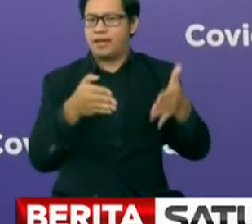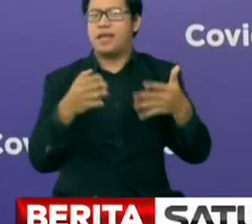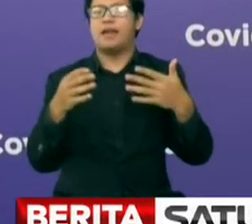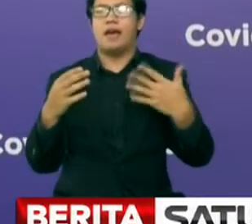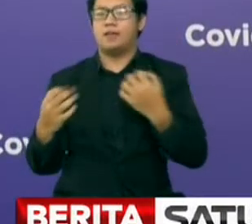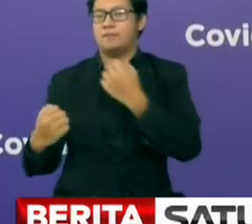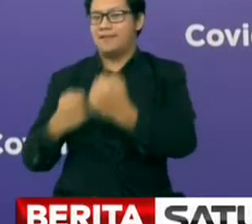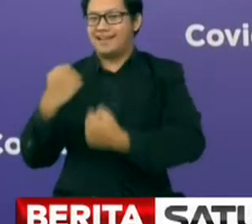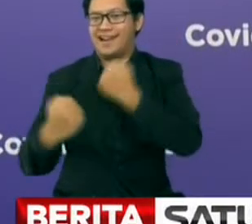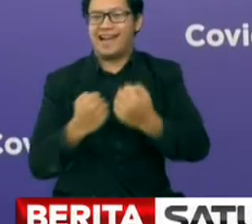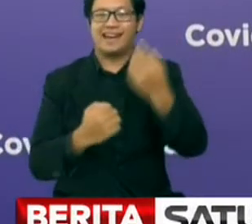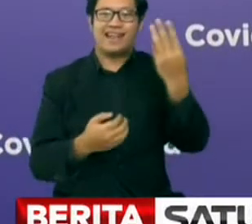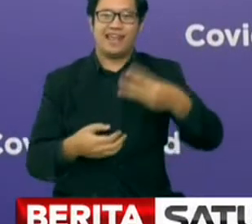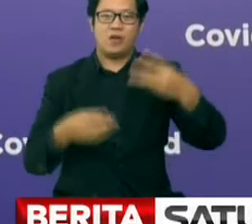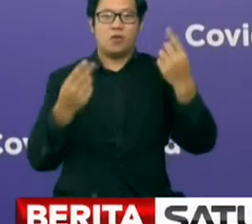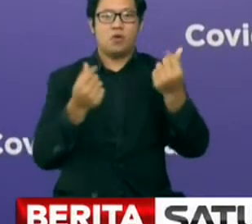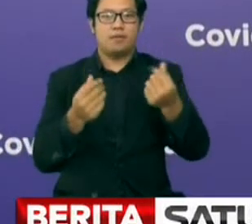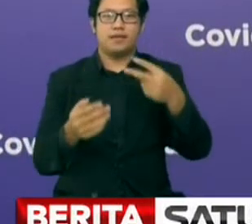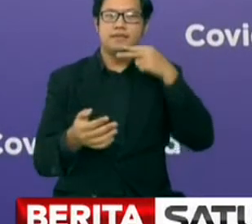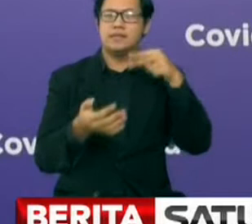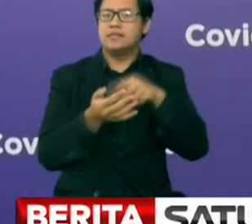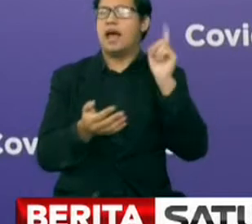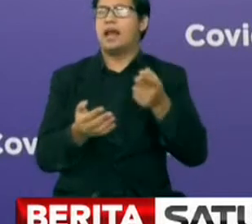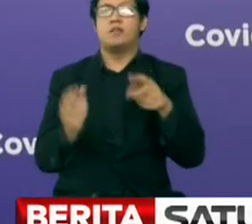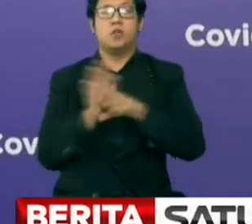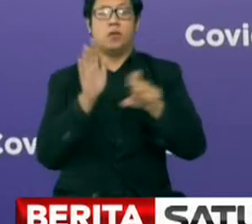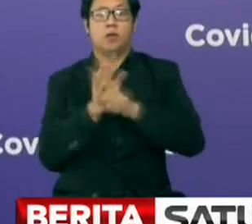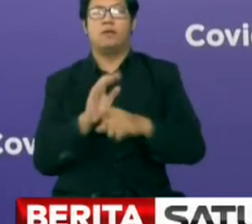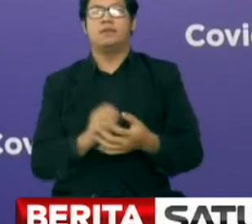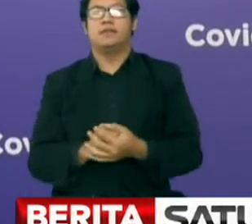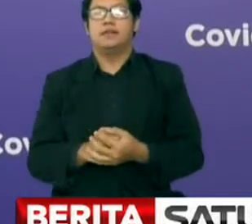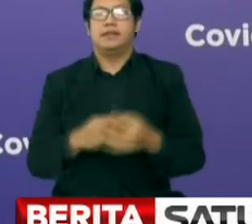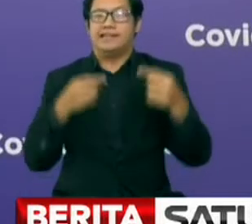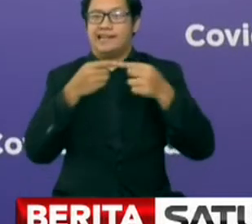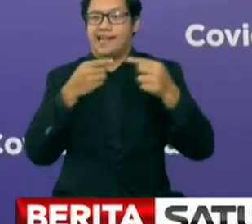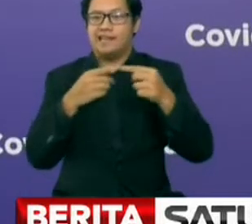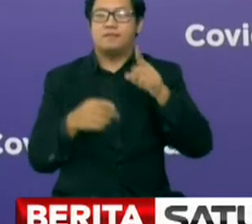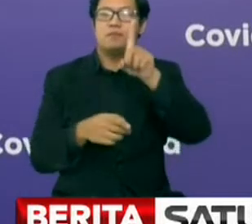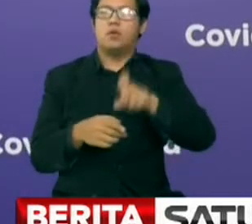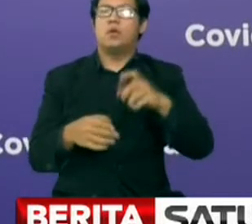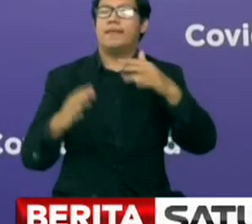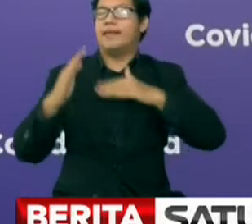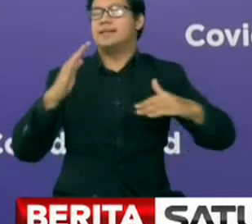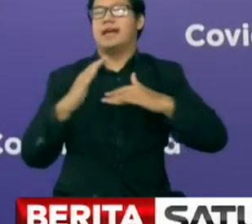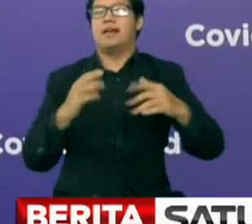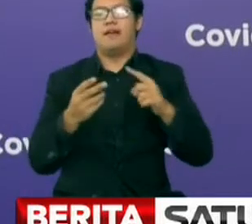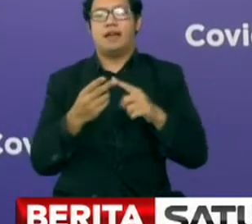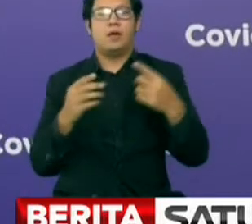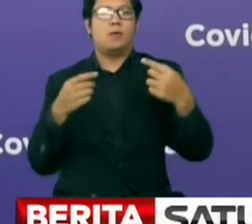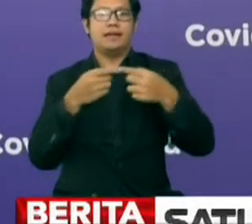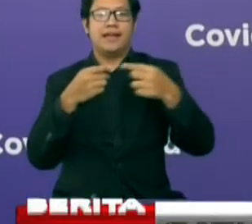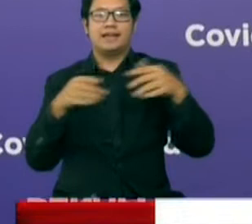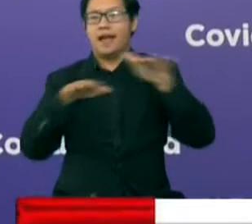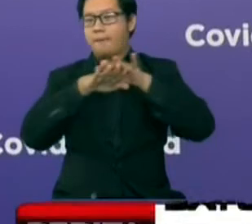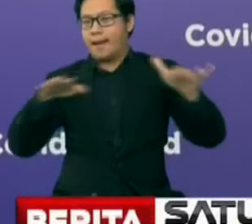pergerakan ekonomi yang diizinkan misalnya yang terkait dengan kebutuhan dasar yang terkait